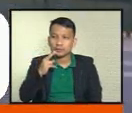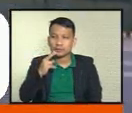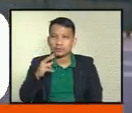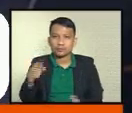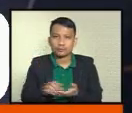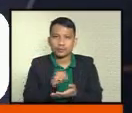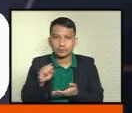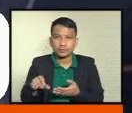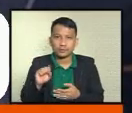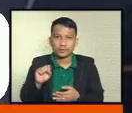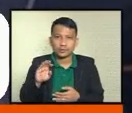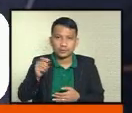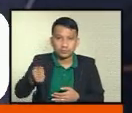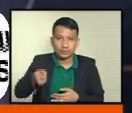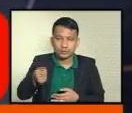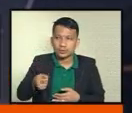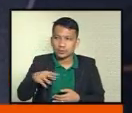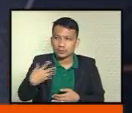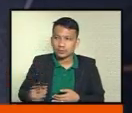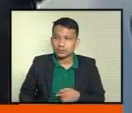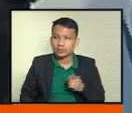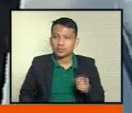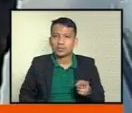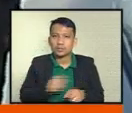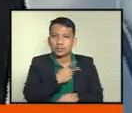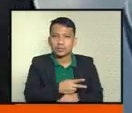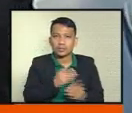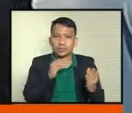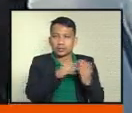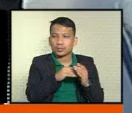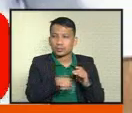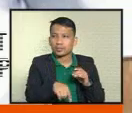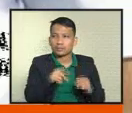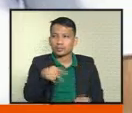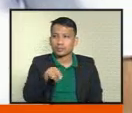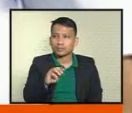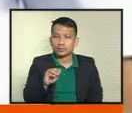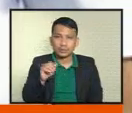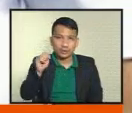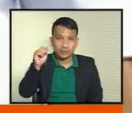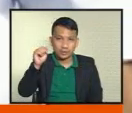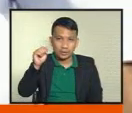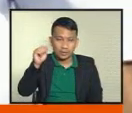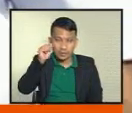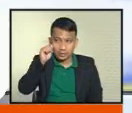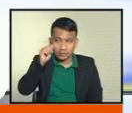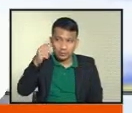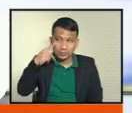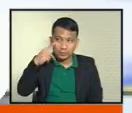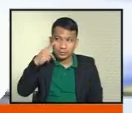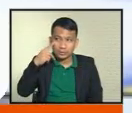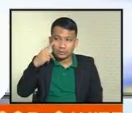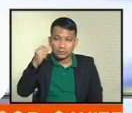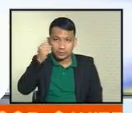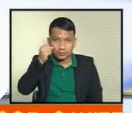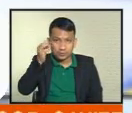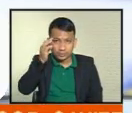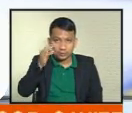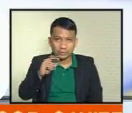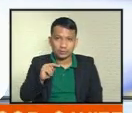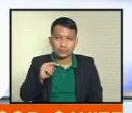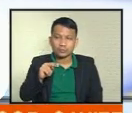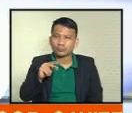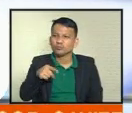Ibinasura ng Sandigan Bayan ng graft at usurpation charges laban kay dating PNP Chief Alan Purisima at dating SAF Director Getulio